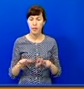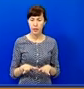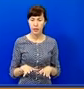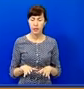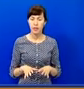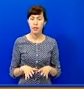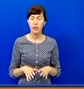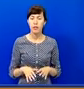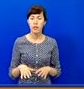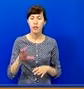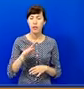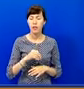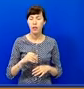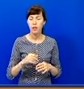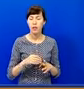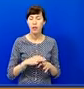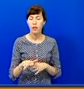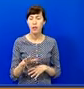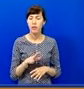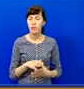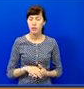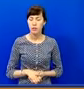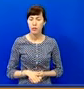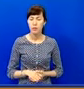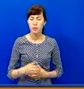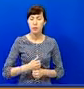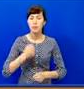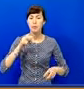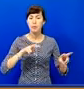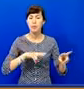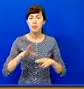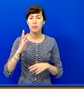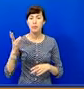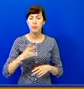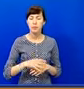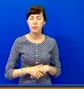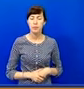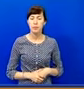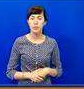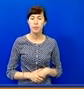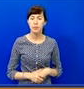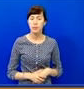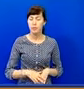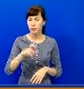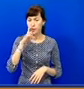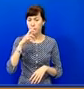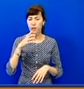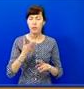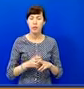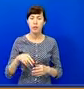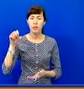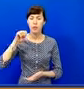алынған, күнделікті жұмыс жүргізілді. Қатаң бақылауда ұстаңыздар. Сіз мемлекеттің, үкіметтің сондағы